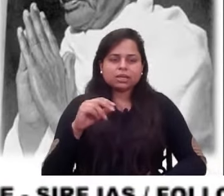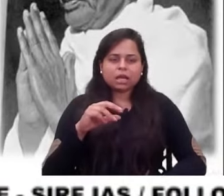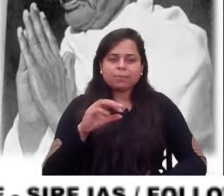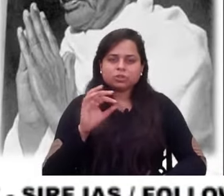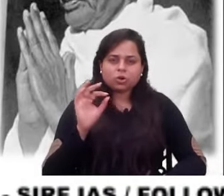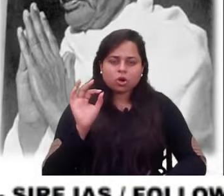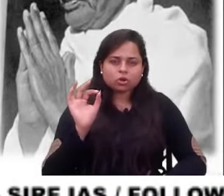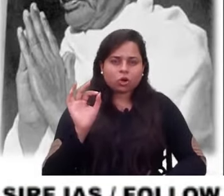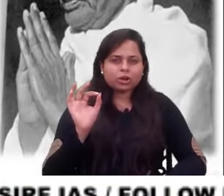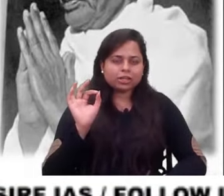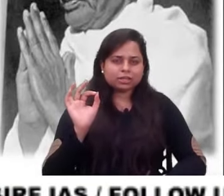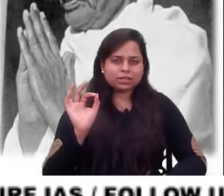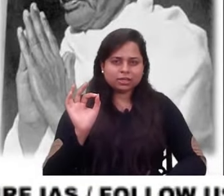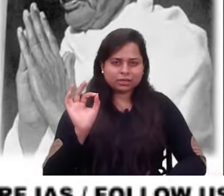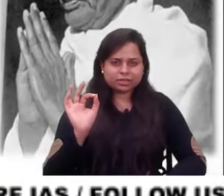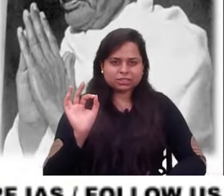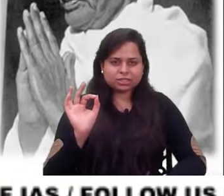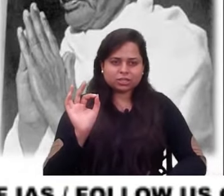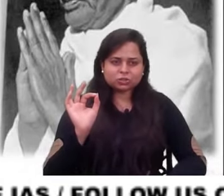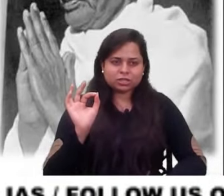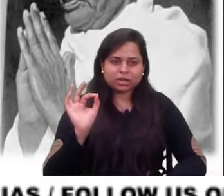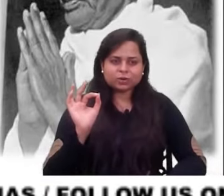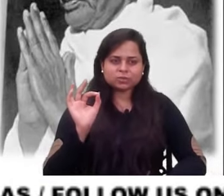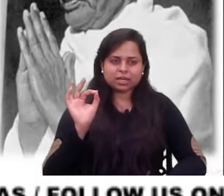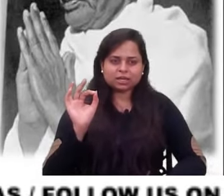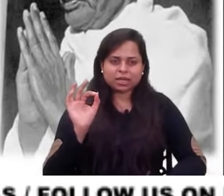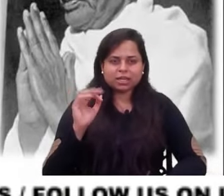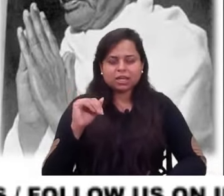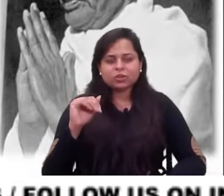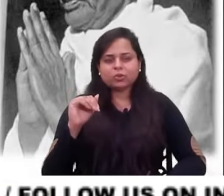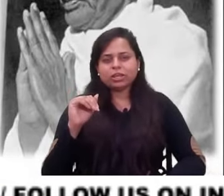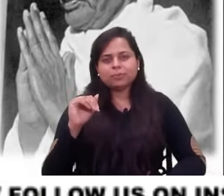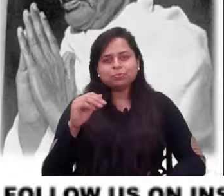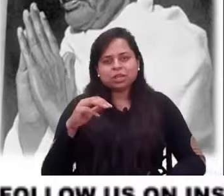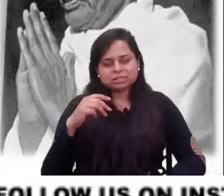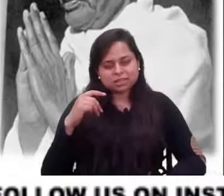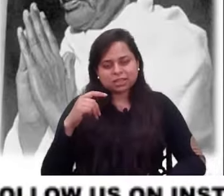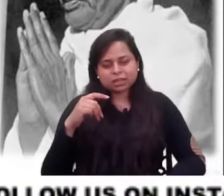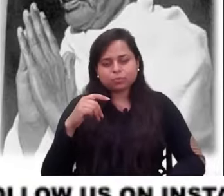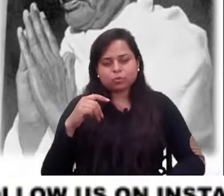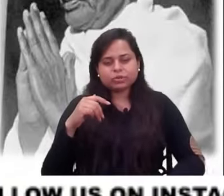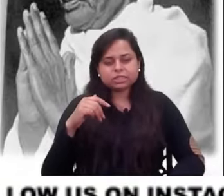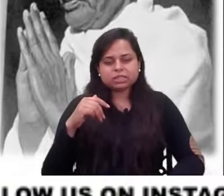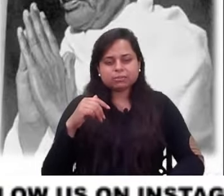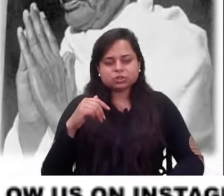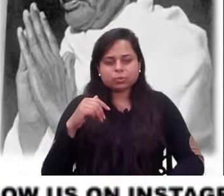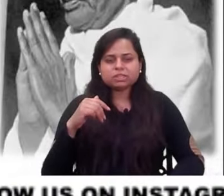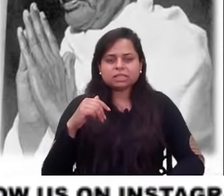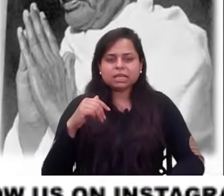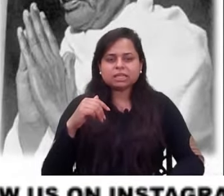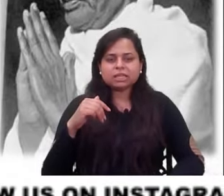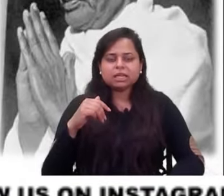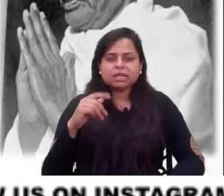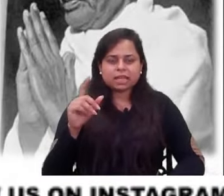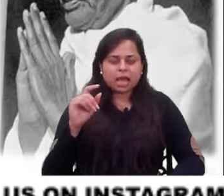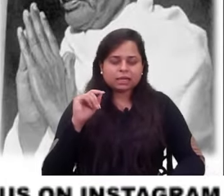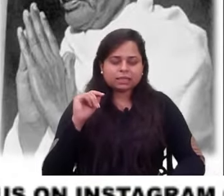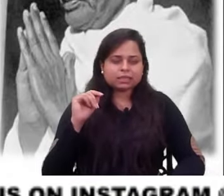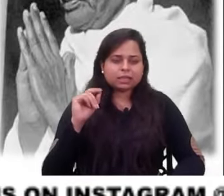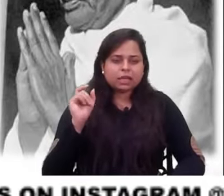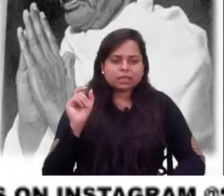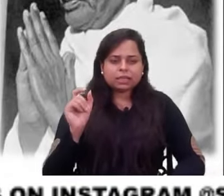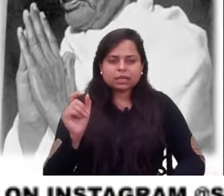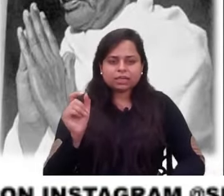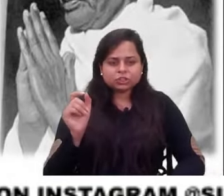यहां पर दो और हिंदी वर्जन का जो डर है उसे हटा दें कि इसके अंदर प्रोविजन बच्चों को यह थी इस